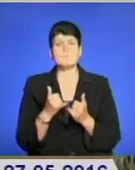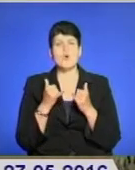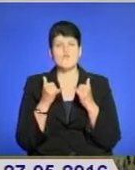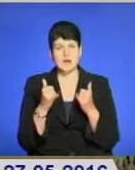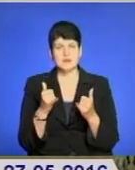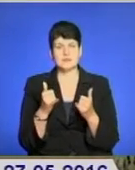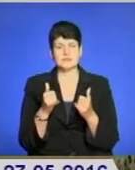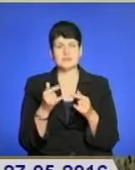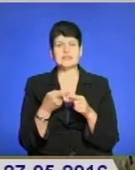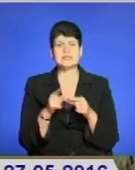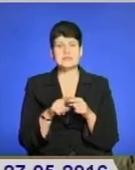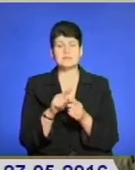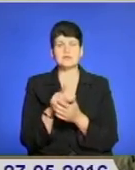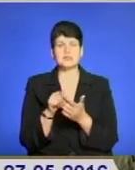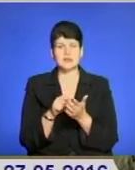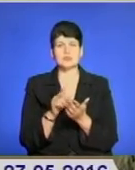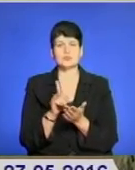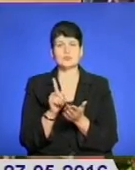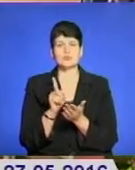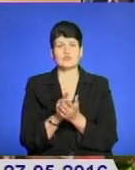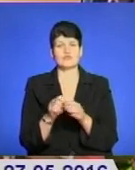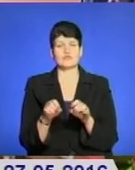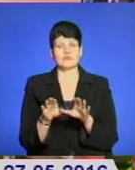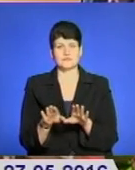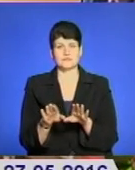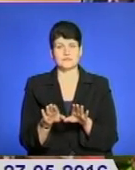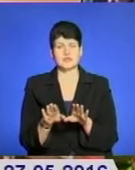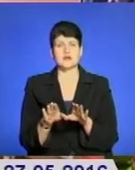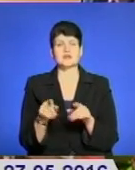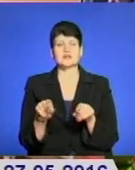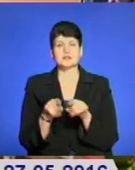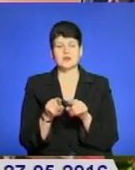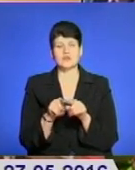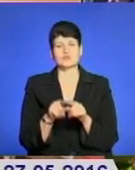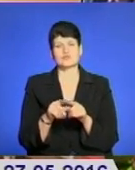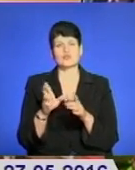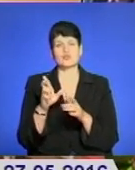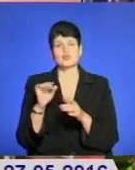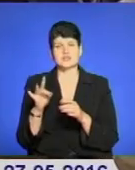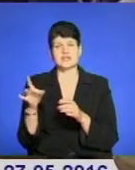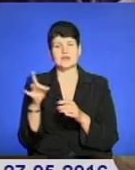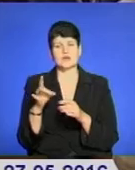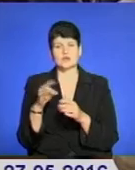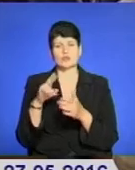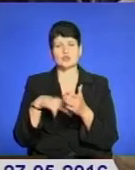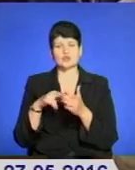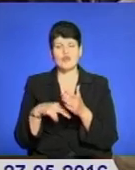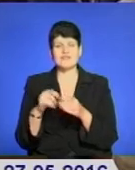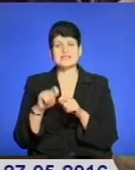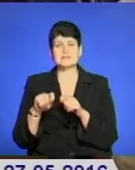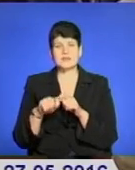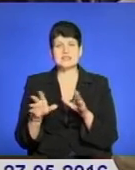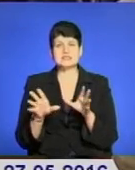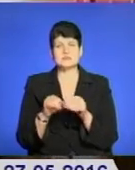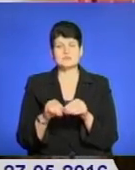Також це питання повинно було би вирішитися. В ході ж наради у Бучацькій об'єднаній державній податковій інспекції керівники області та району